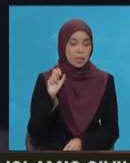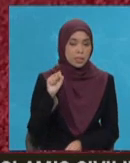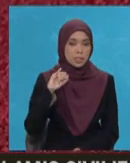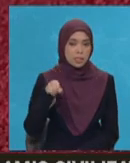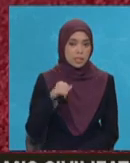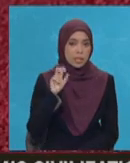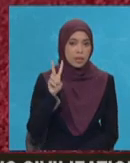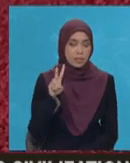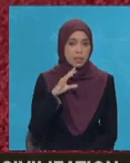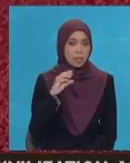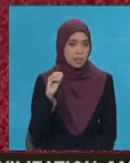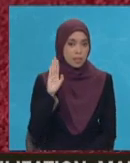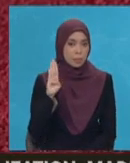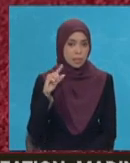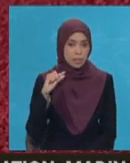bjc